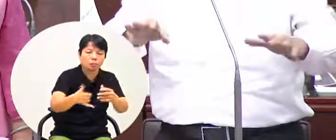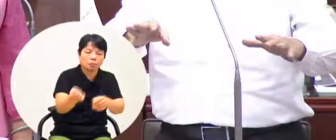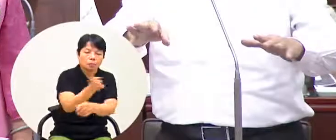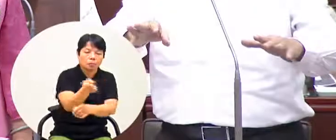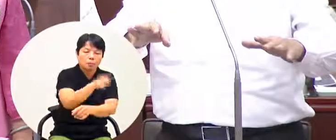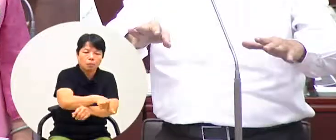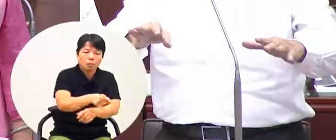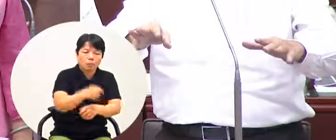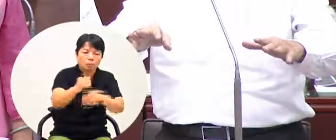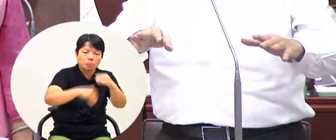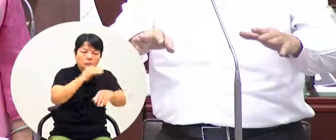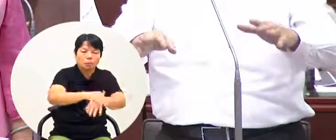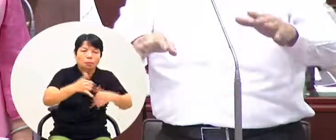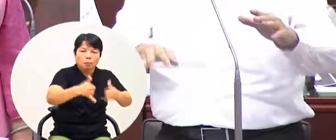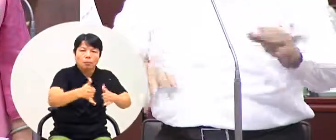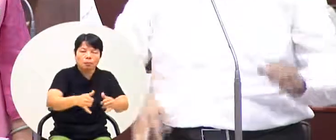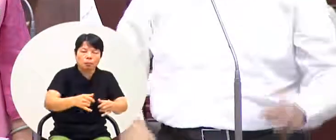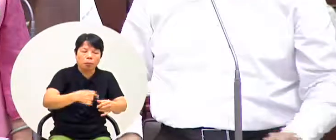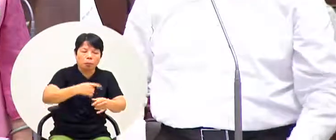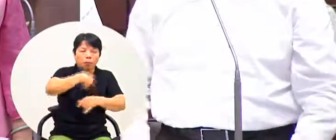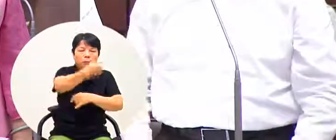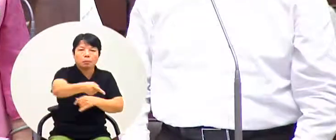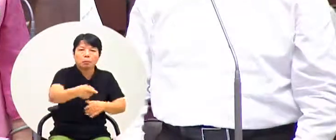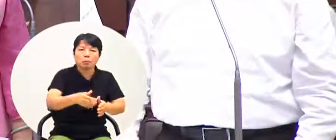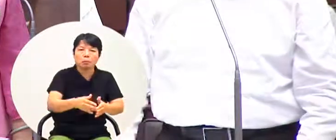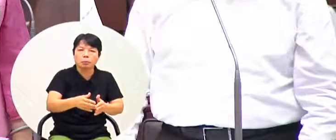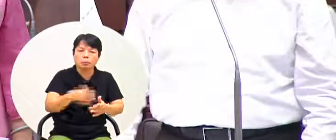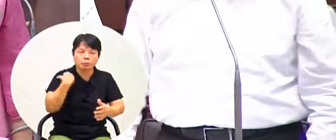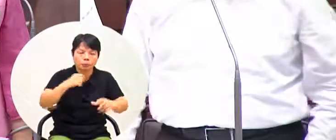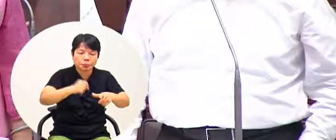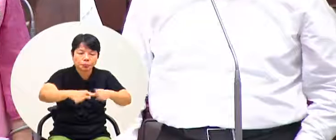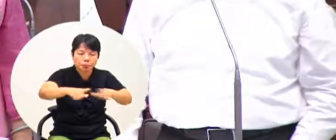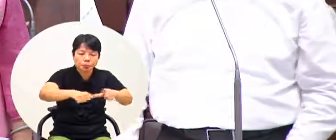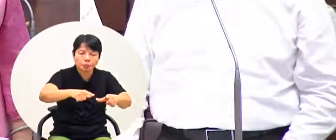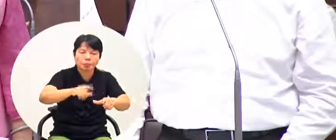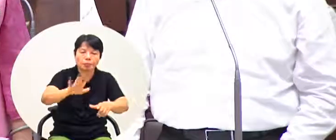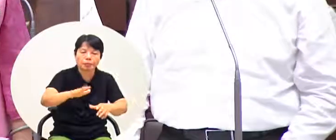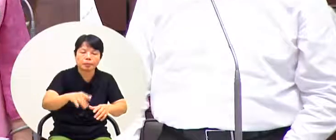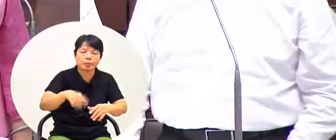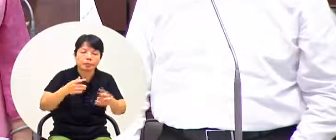就是我们的一个新光公园，在过去就是一个海岸。其实我们这个